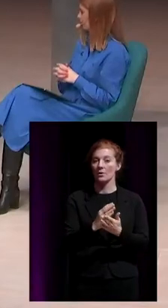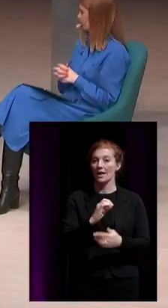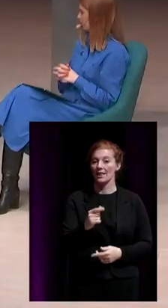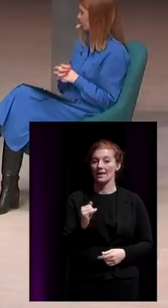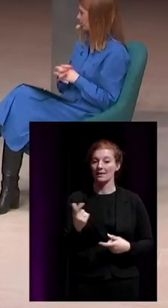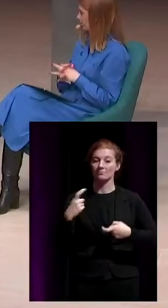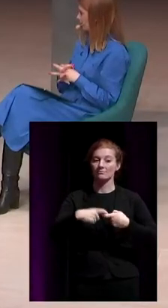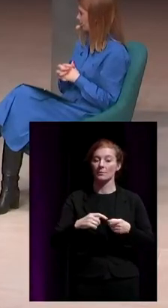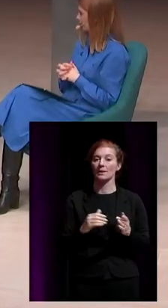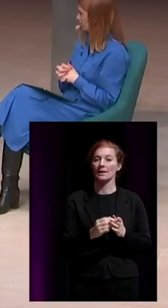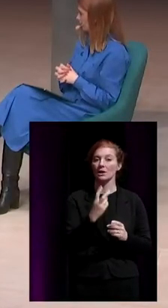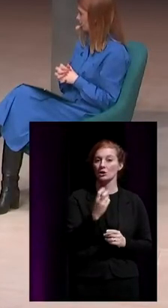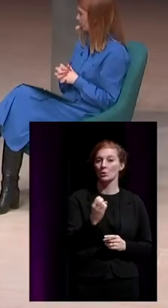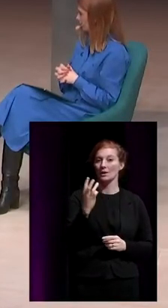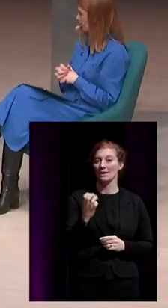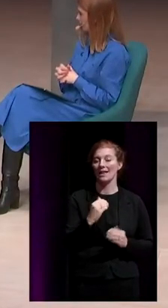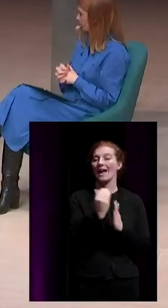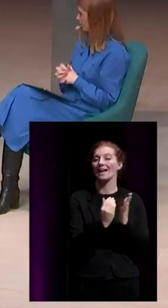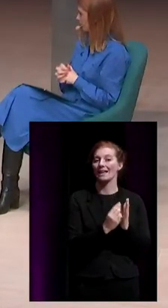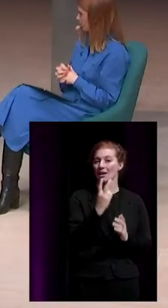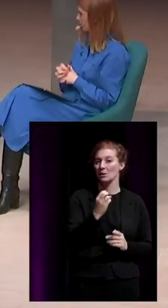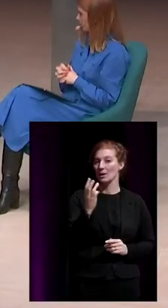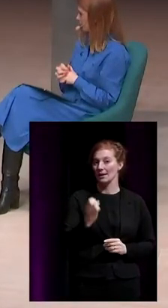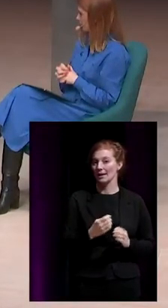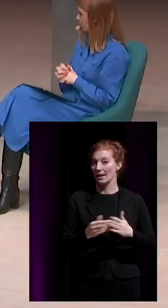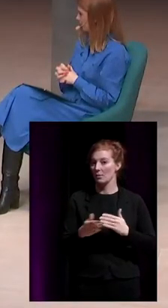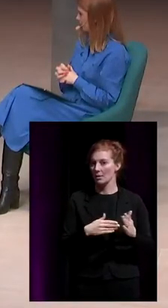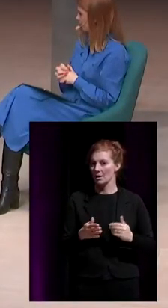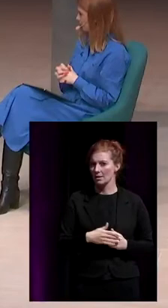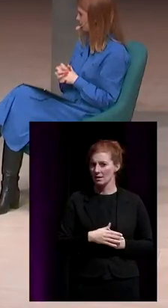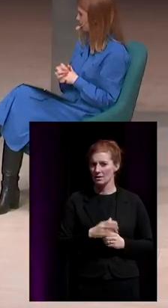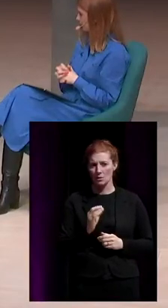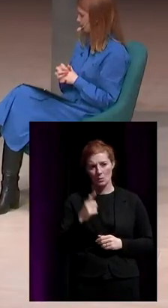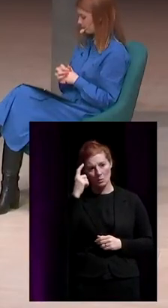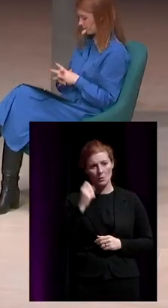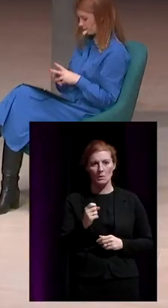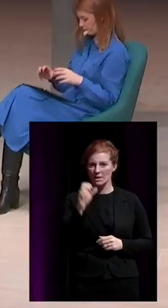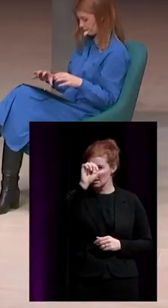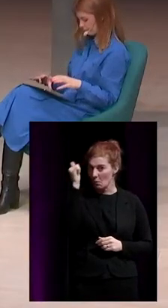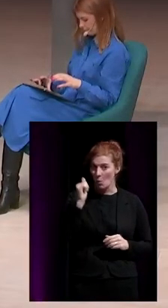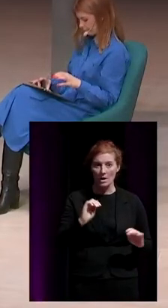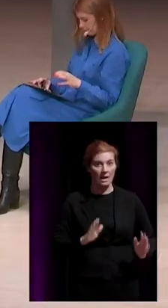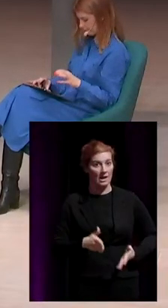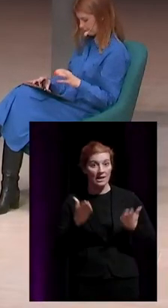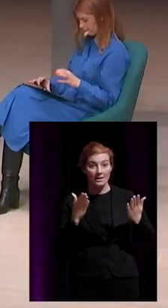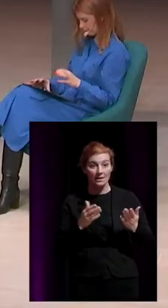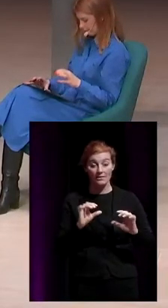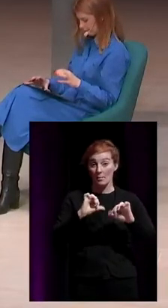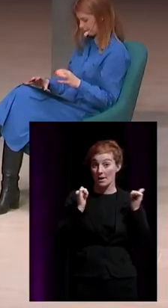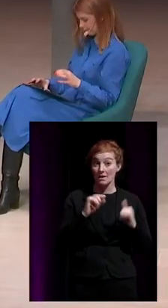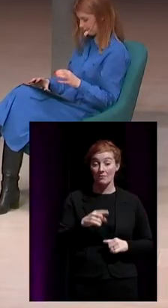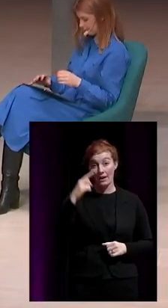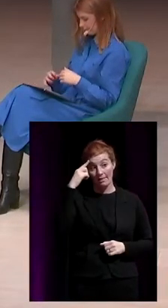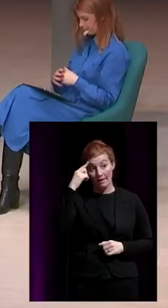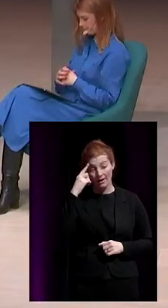Agenda 2030-arbetet. Hur lätt eller svårt tror du att det är den tanken mogen? Finns det med? Jag hör att du tänker